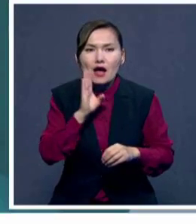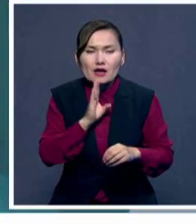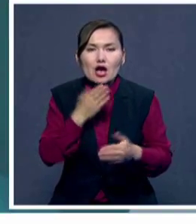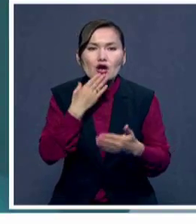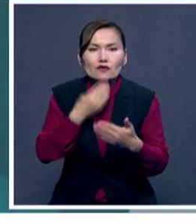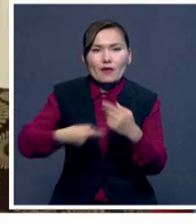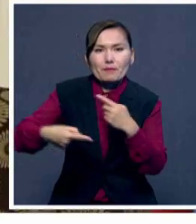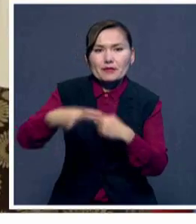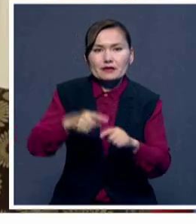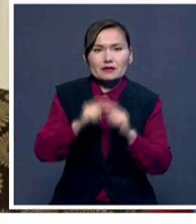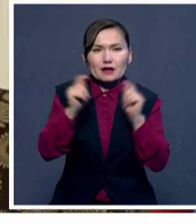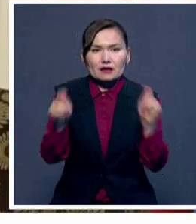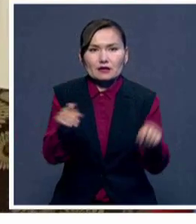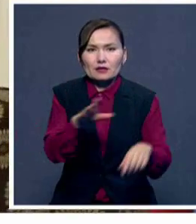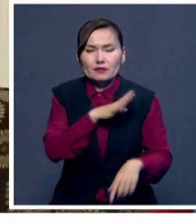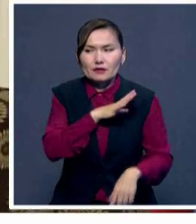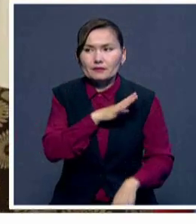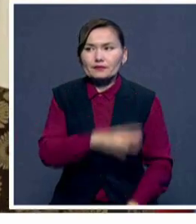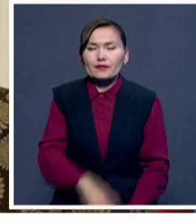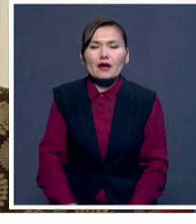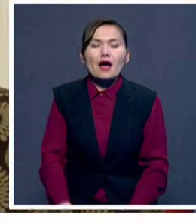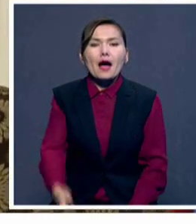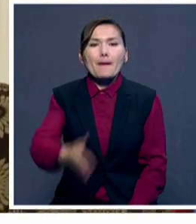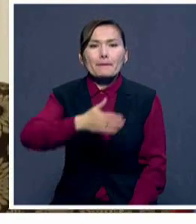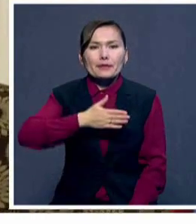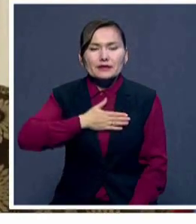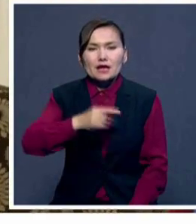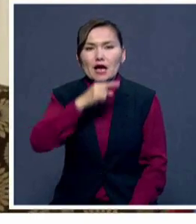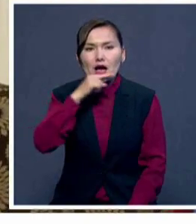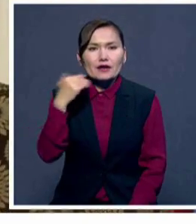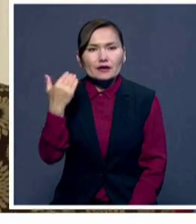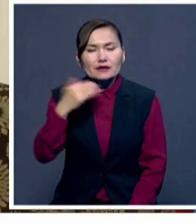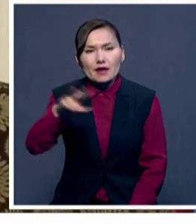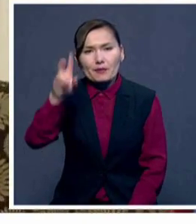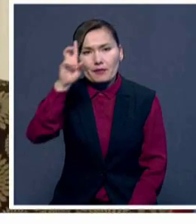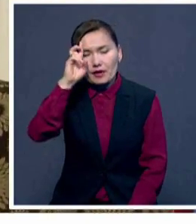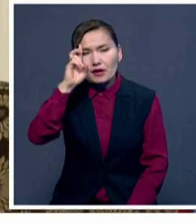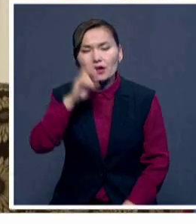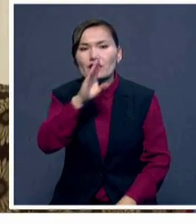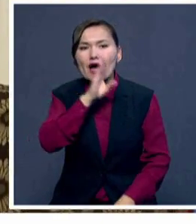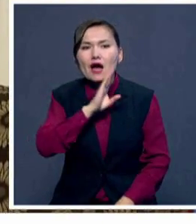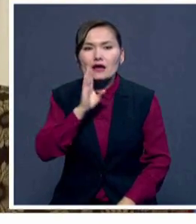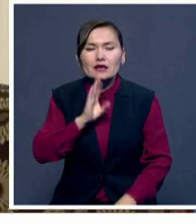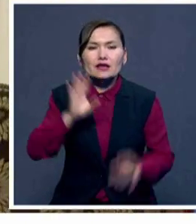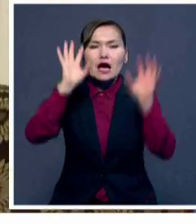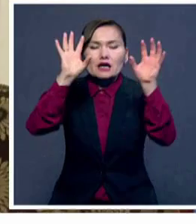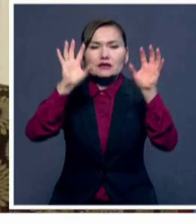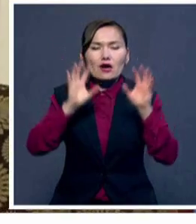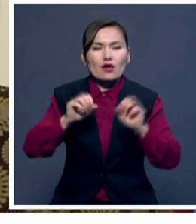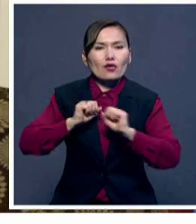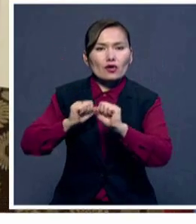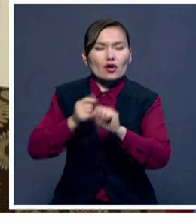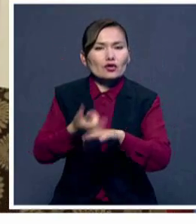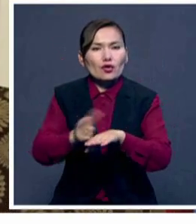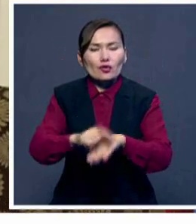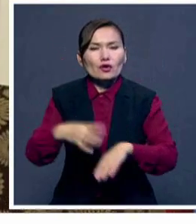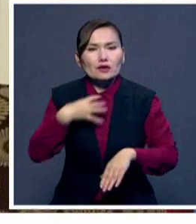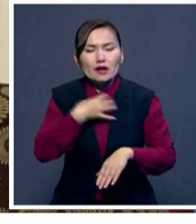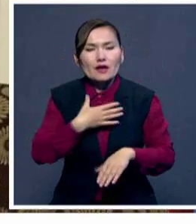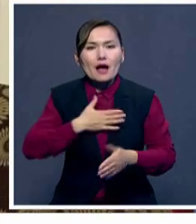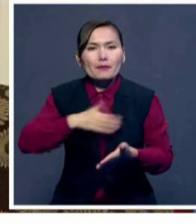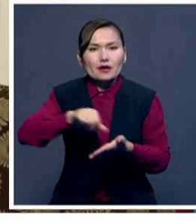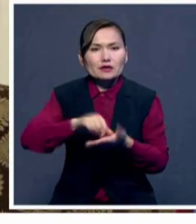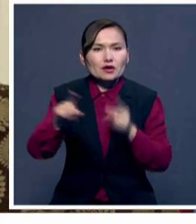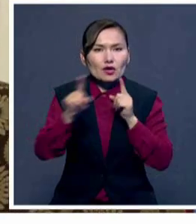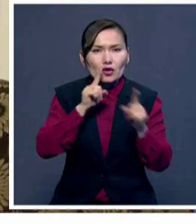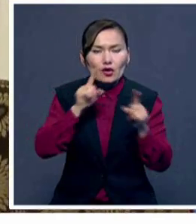кәсібін ашты. Өзге мемлекеттерде әйелдерді заңнамалық тұрғыдан қорғау мәселесі қалай жүзеге асырылып жатыр? Бұл мен үшін өте қызықты. Біз қатысқан